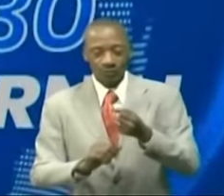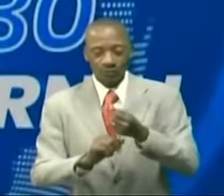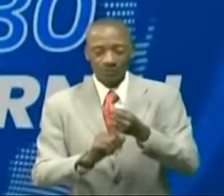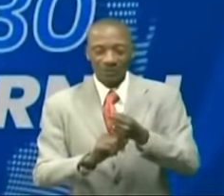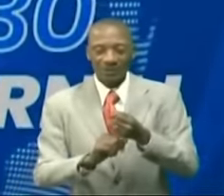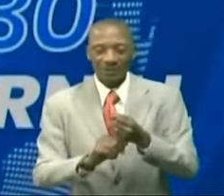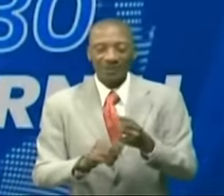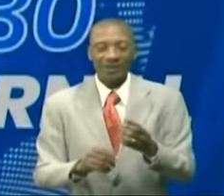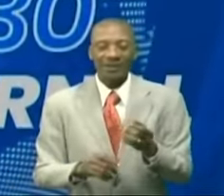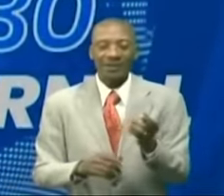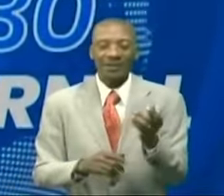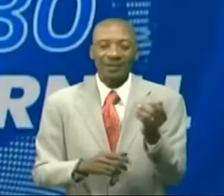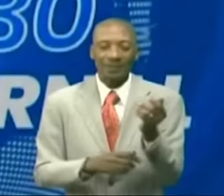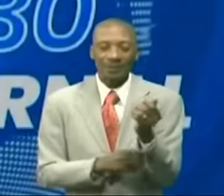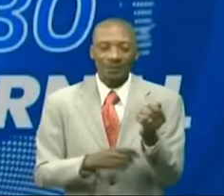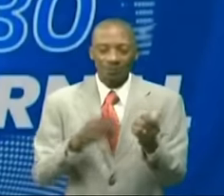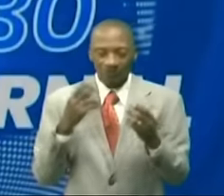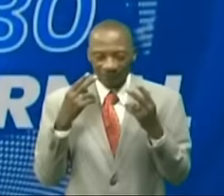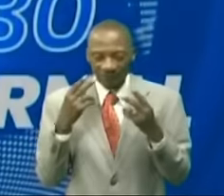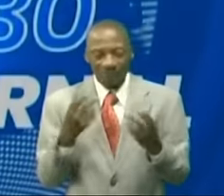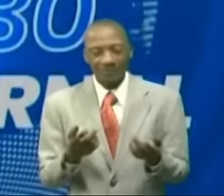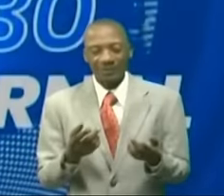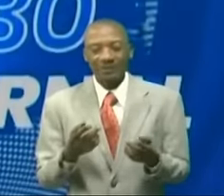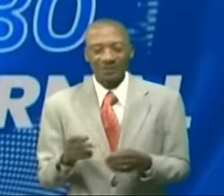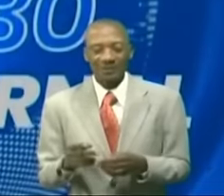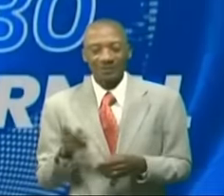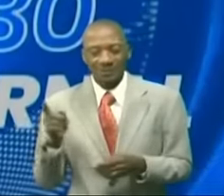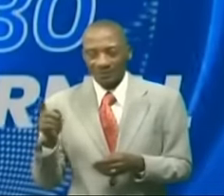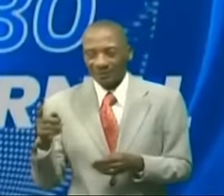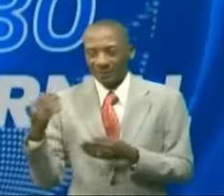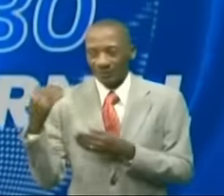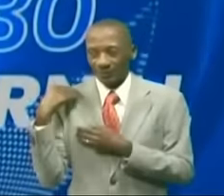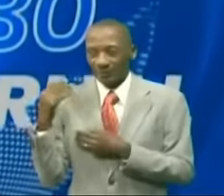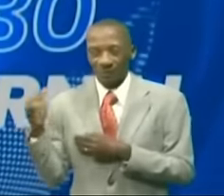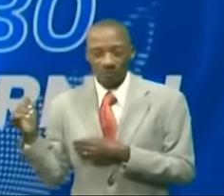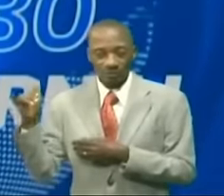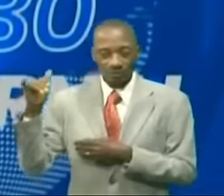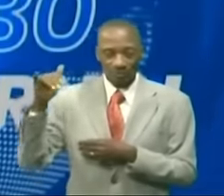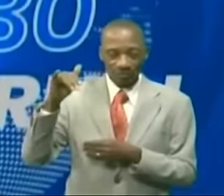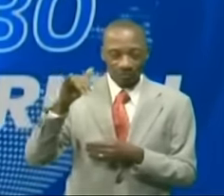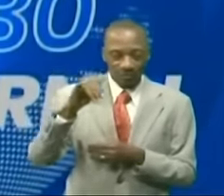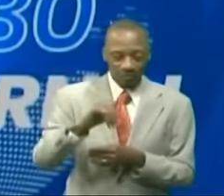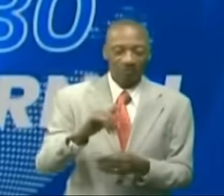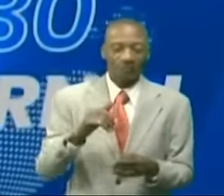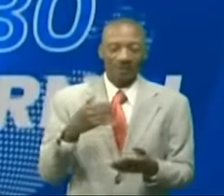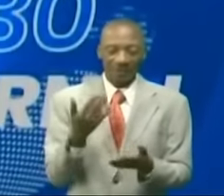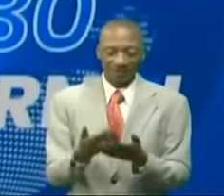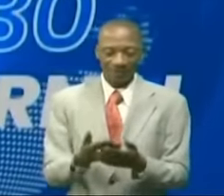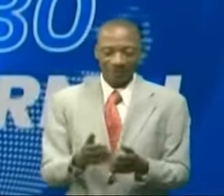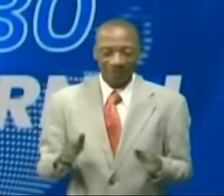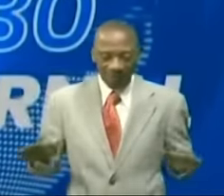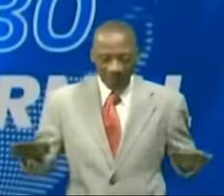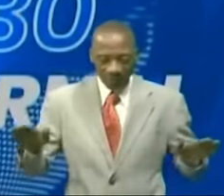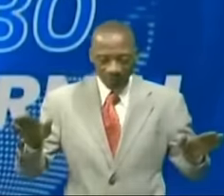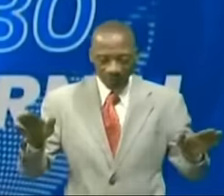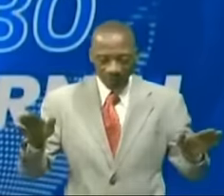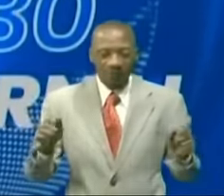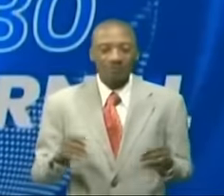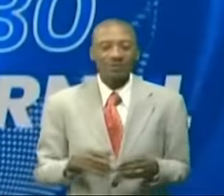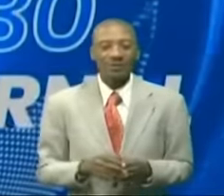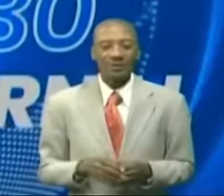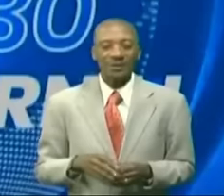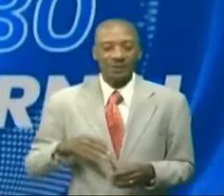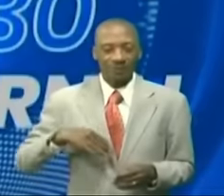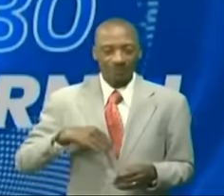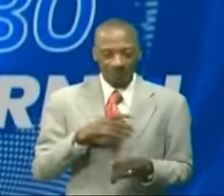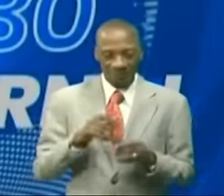Kivu lors de son arrivée à l'aéroport international de Goma. À Bouta, dans le Bas-Ouélé, un atelier de renforcement de capacité de membres de la